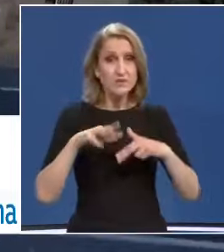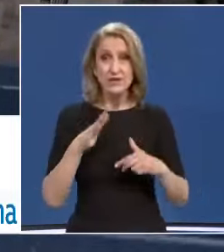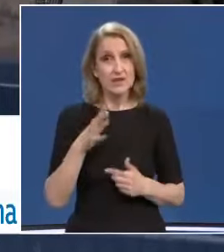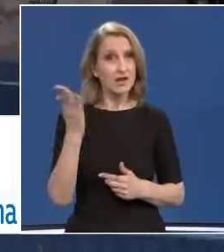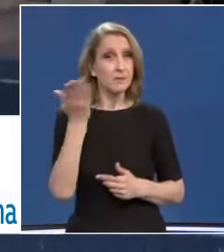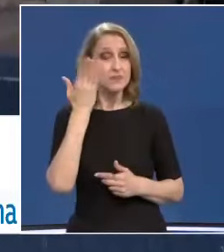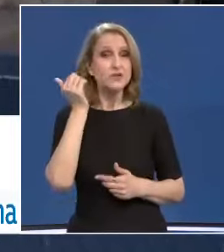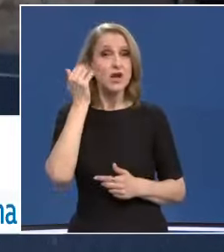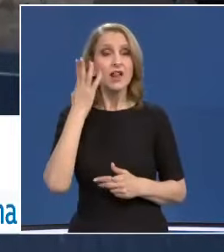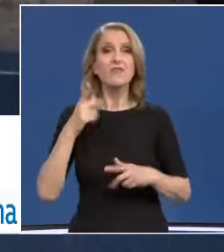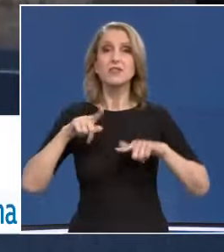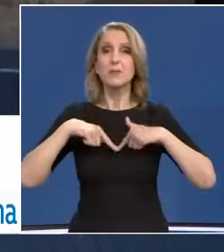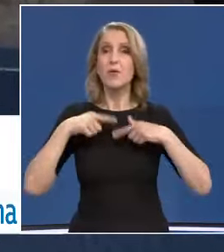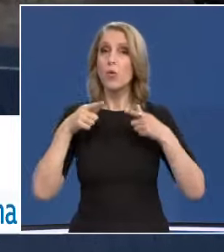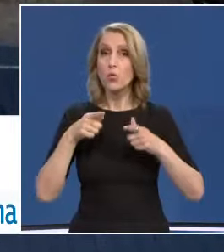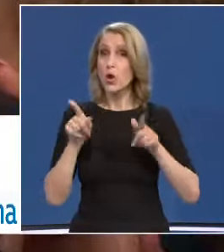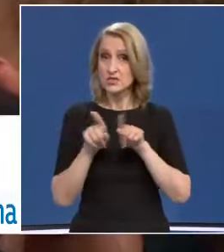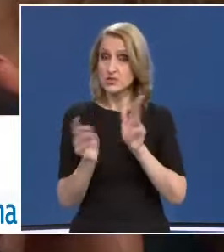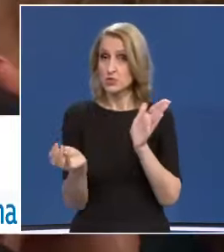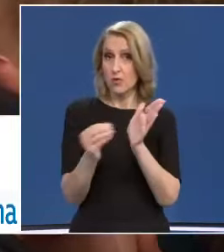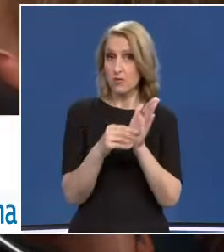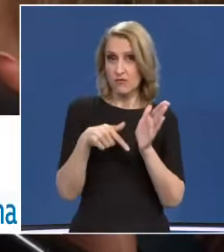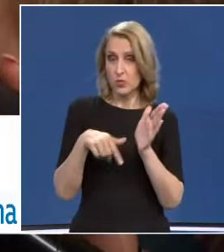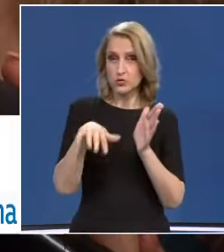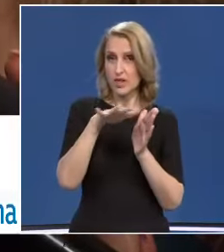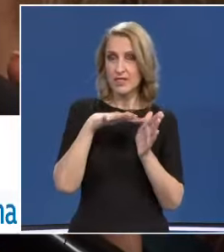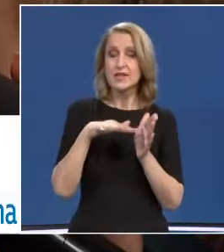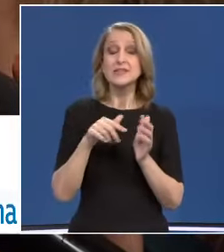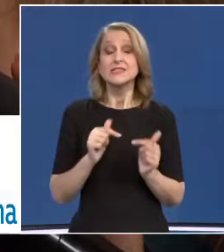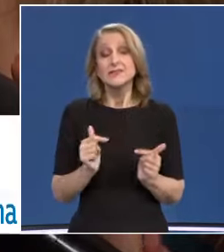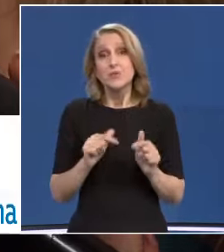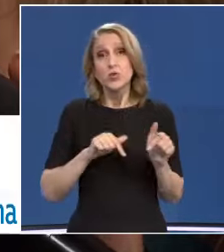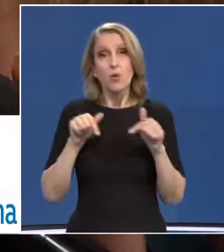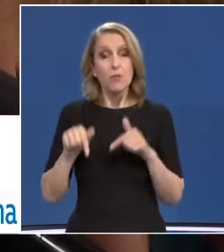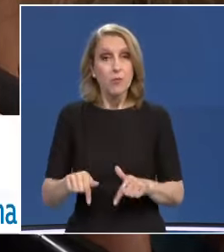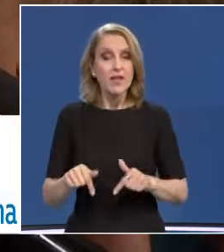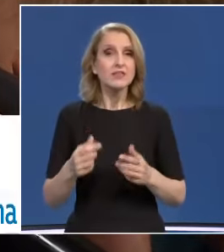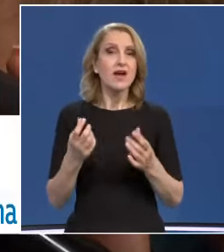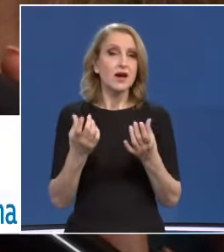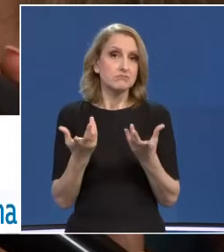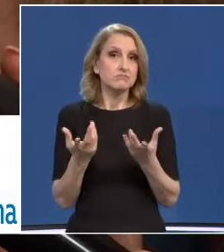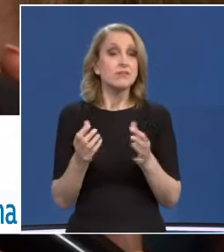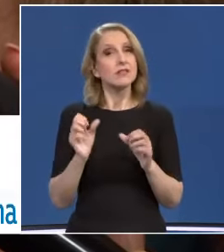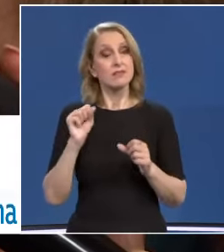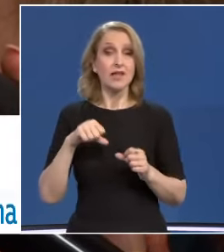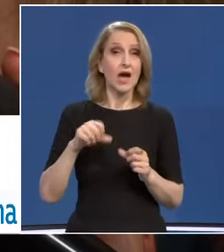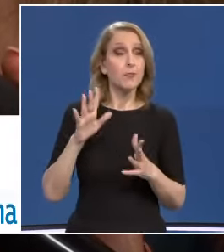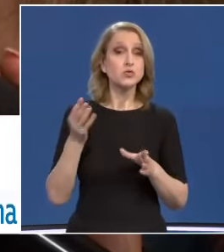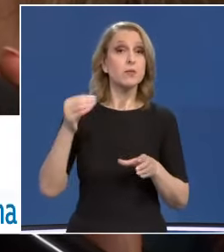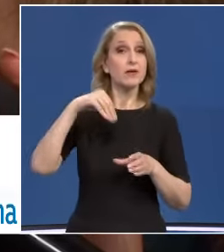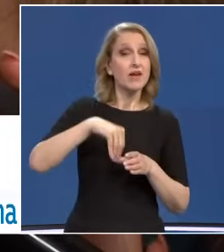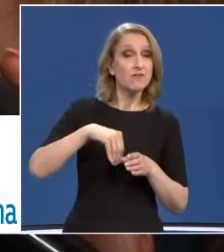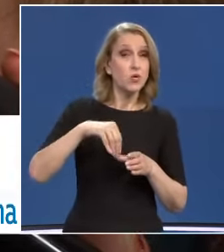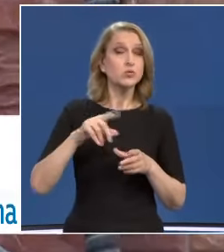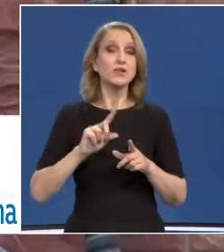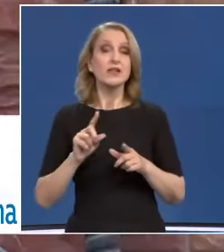бившият главен прокурор Иван Гешев е бил в схемата. От изнесените до момента публично факти и обстоятелства изглежда, че да. Дали атака